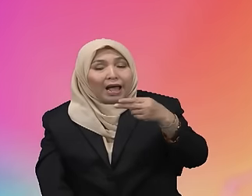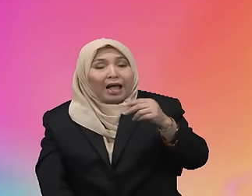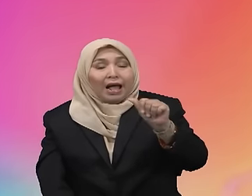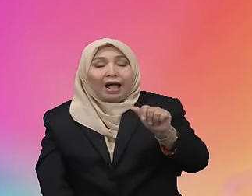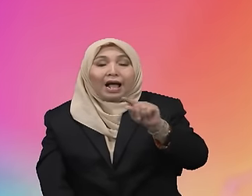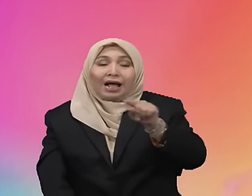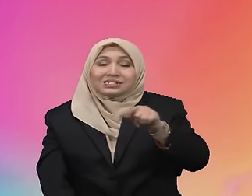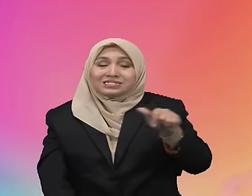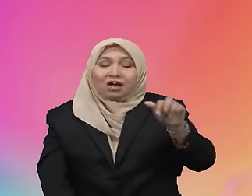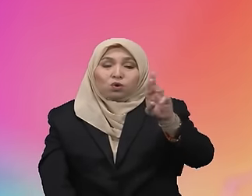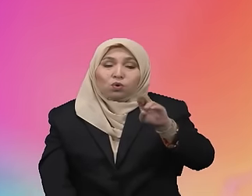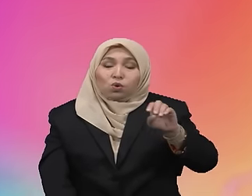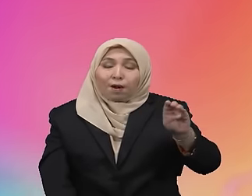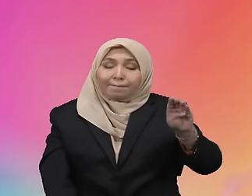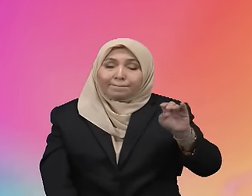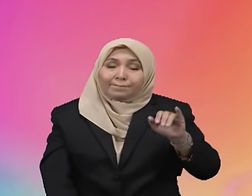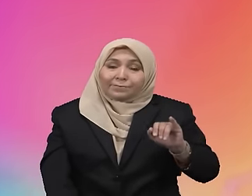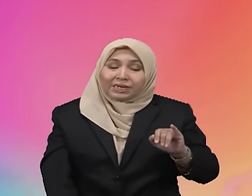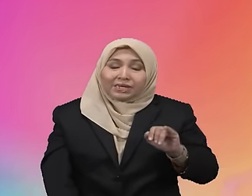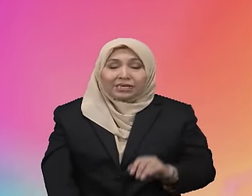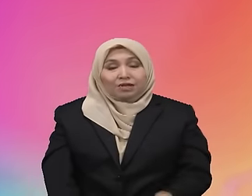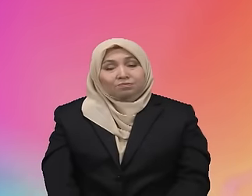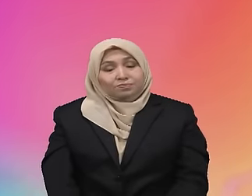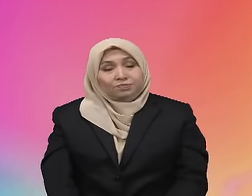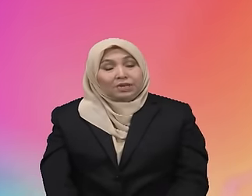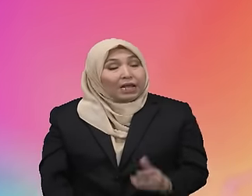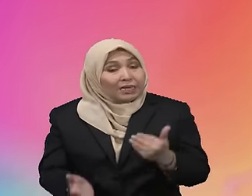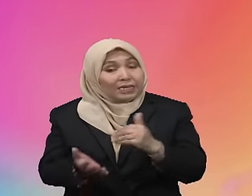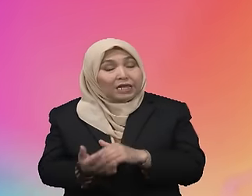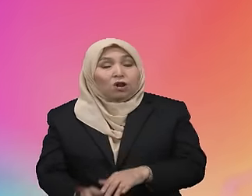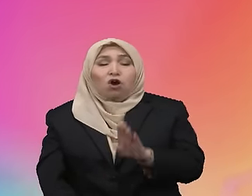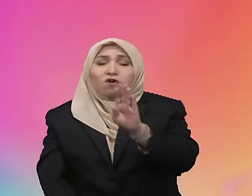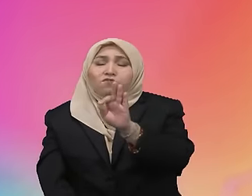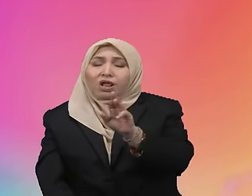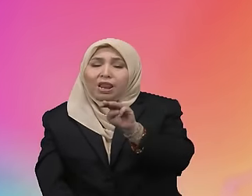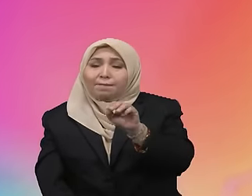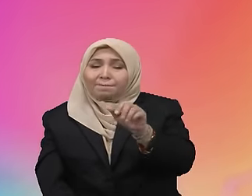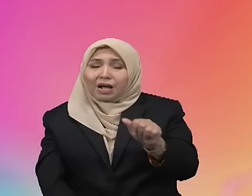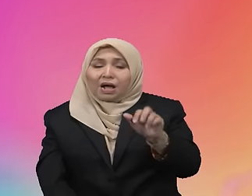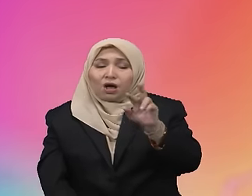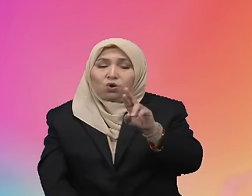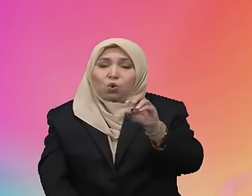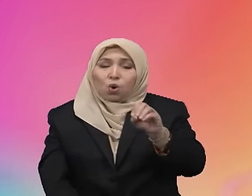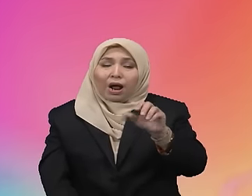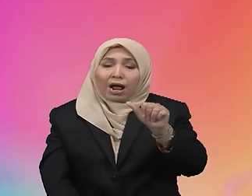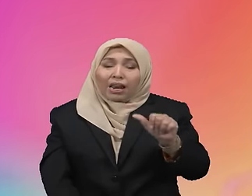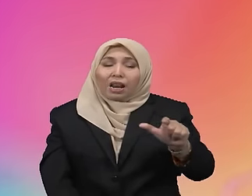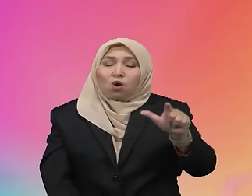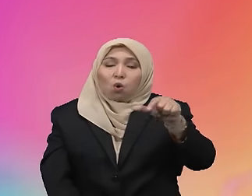قَالَ هَذَا رَبِّي. Sekali lagi. فَلَمَّا